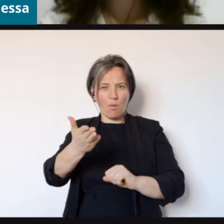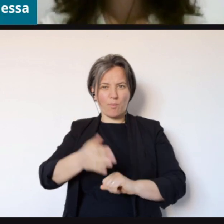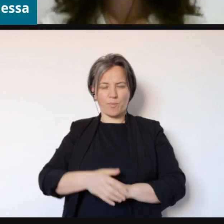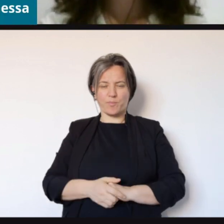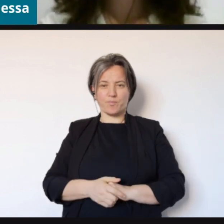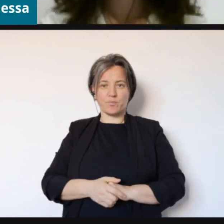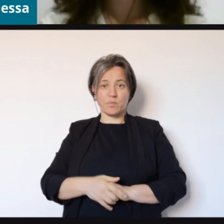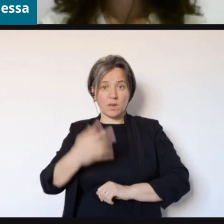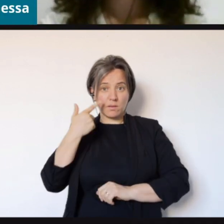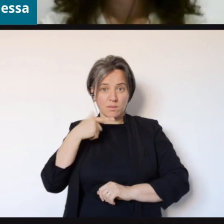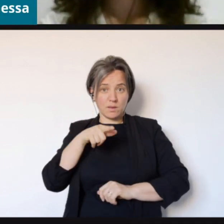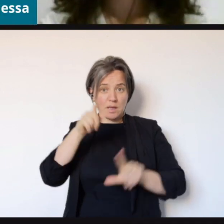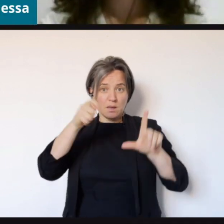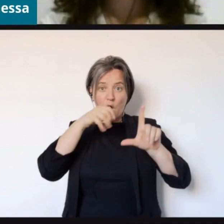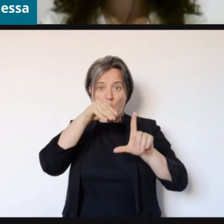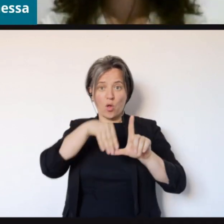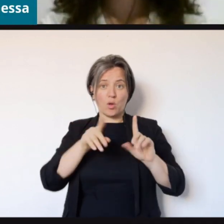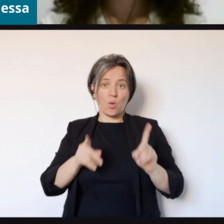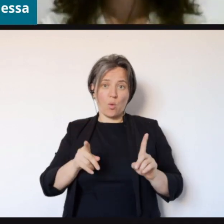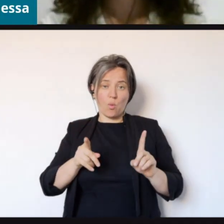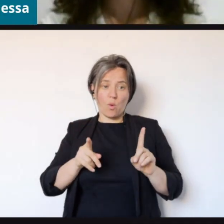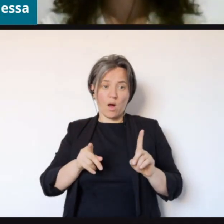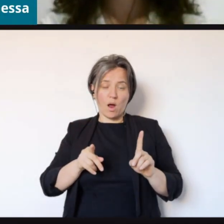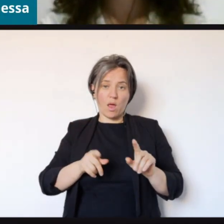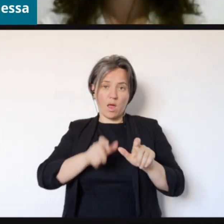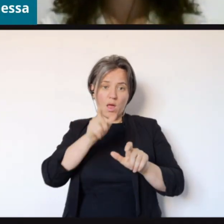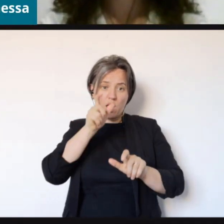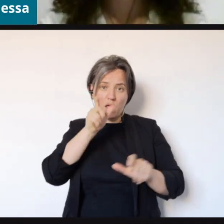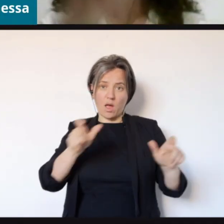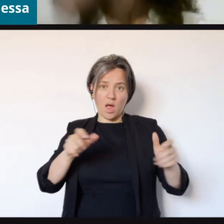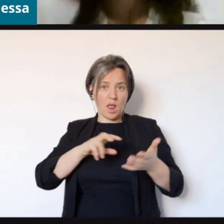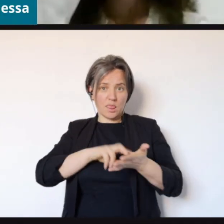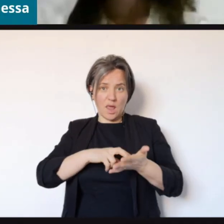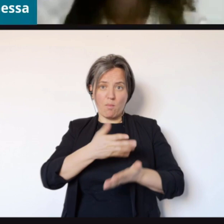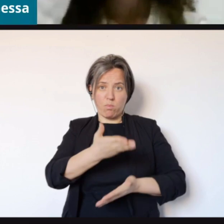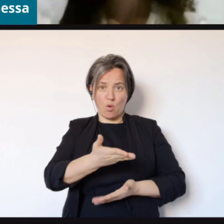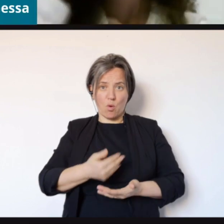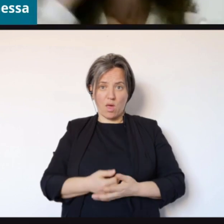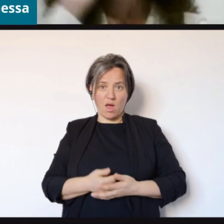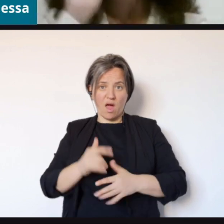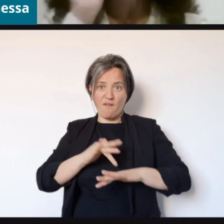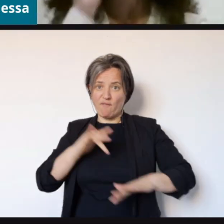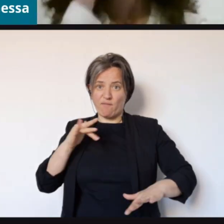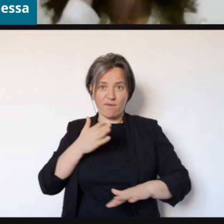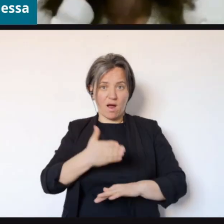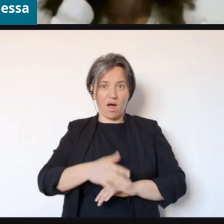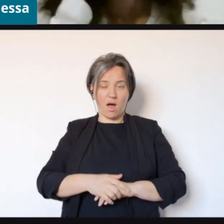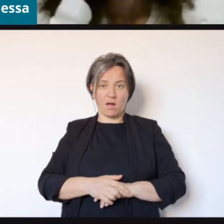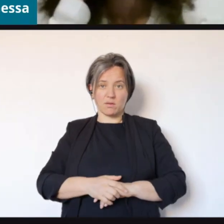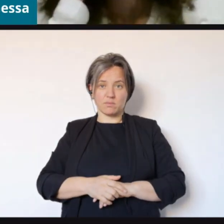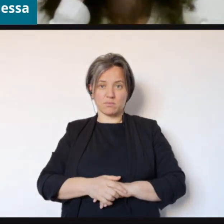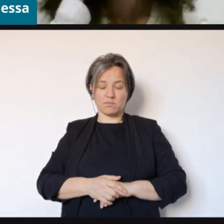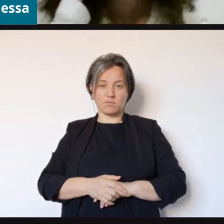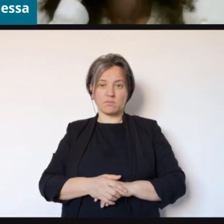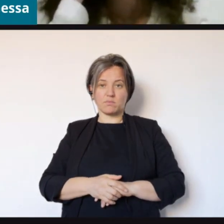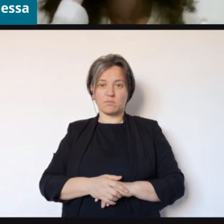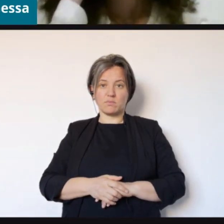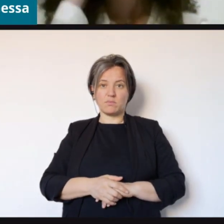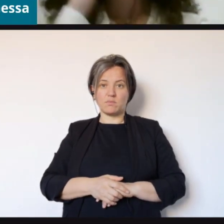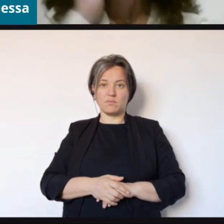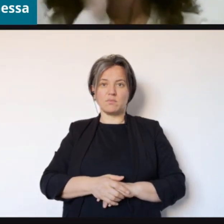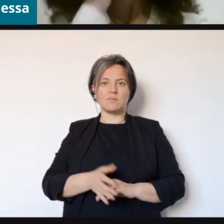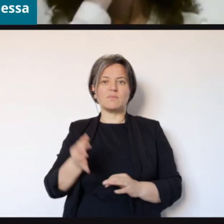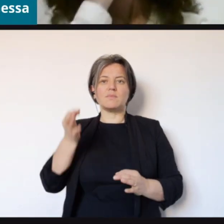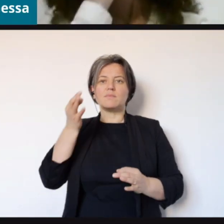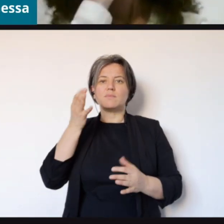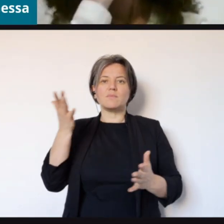ci racconta appunto della debolezza, della fragilità e del fatto che poi, se non ci fossero